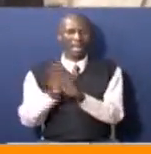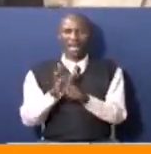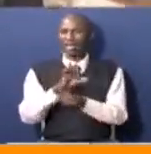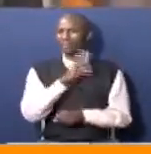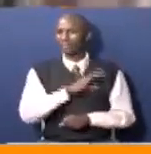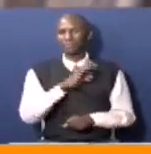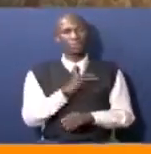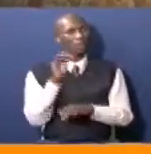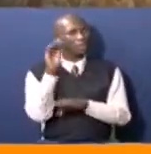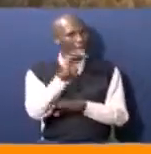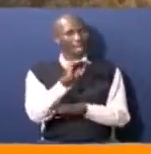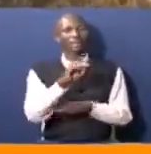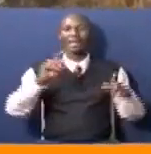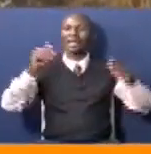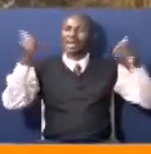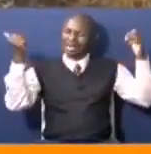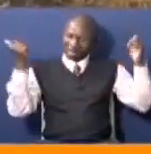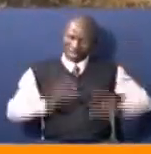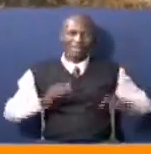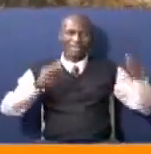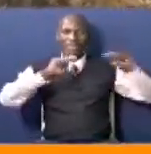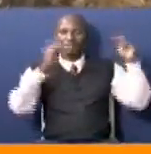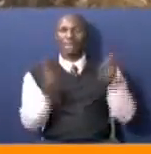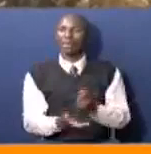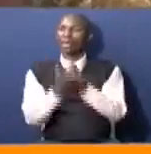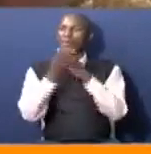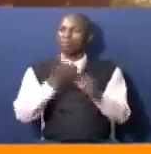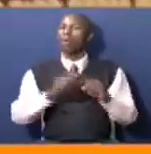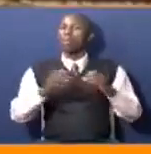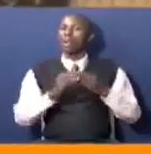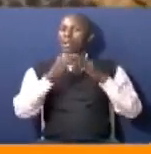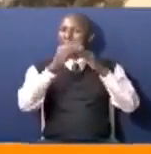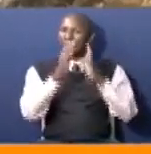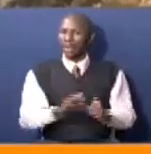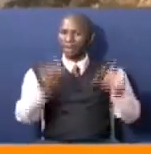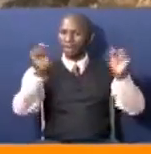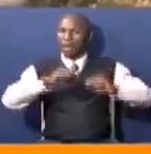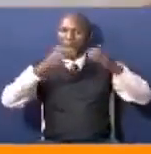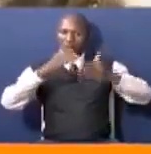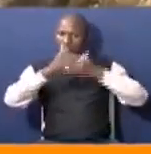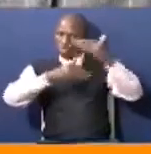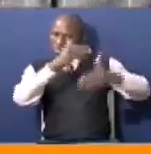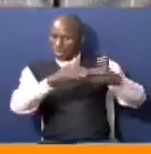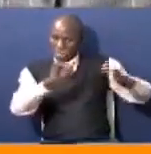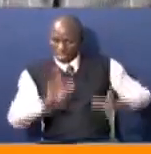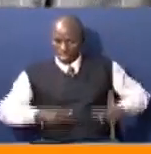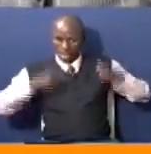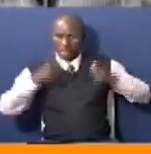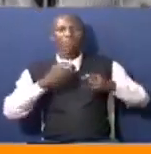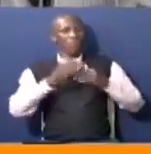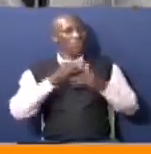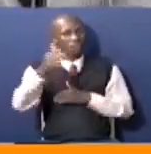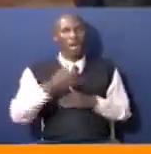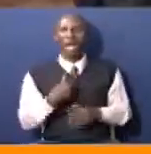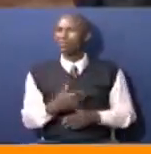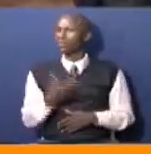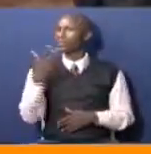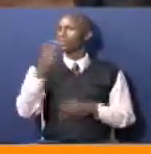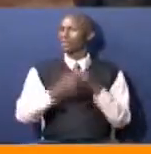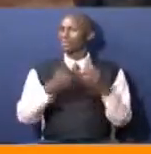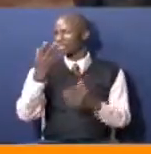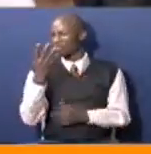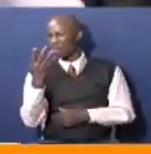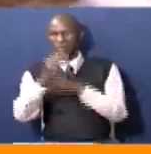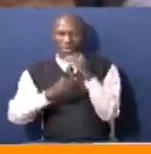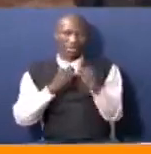Mavoya Utethyo wa kila Muthemba kuma kwa tongo imo, nikienda Mithiwa matona kuendesia madhayu mo na mbe. Kwa nina miyake, tatu wena ka